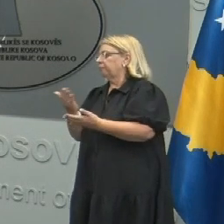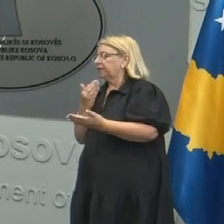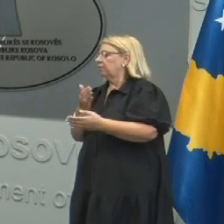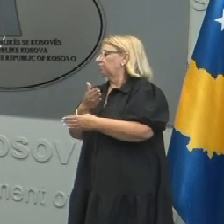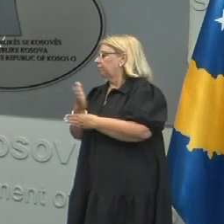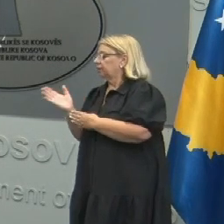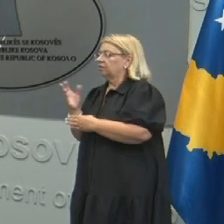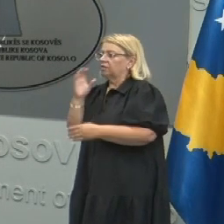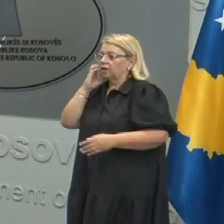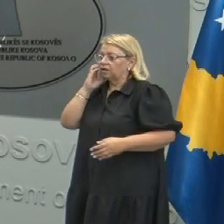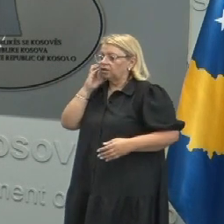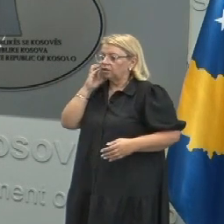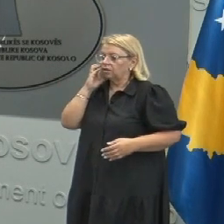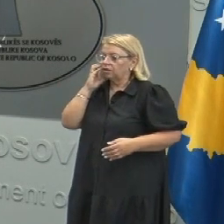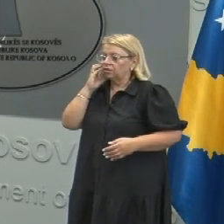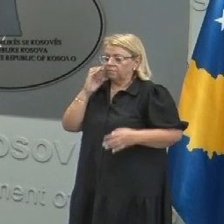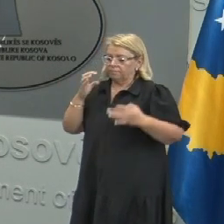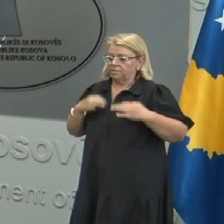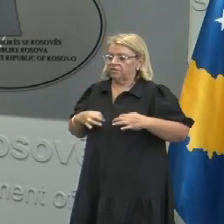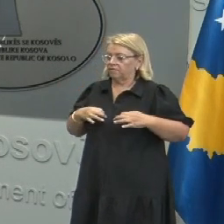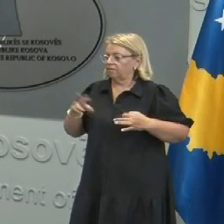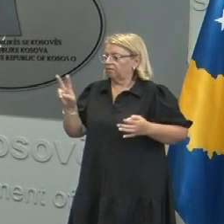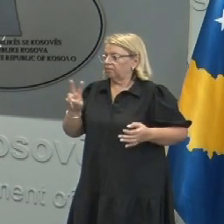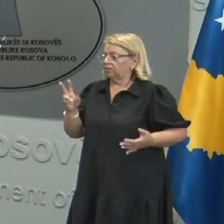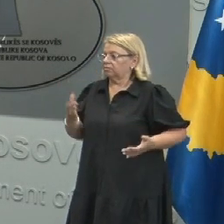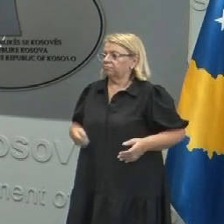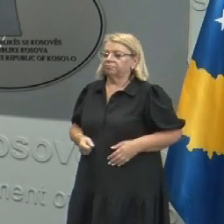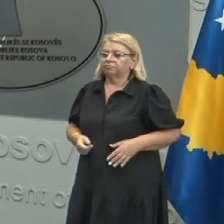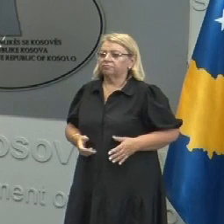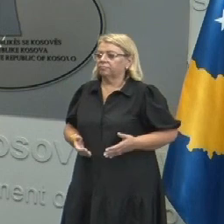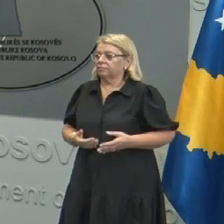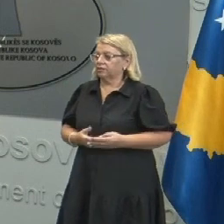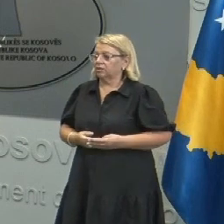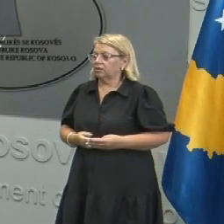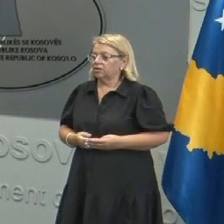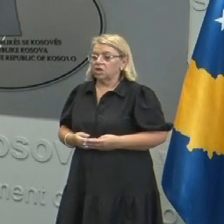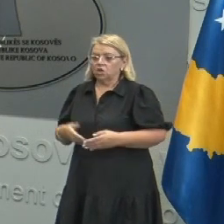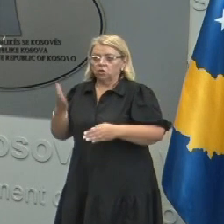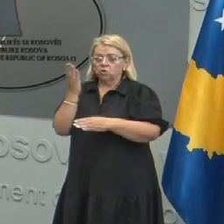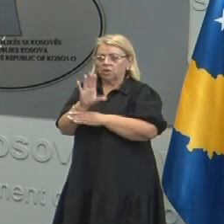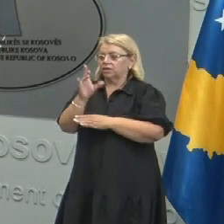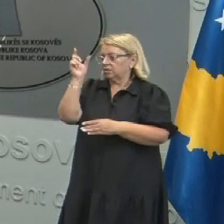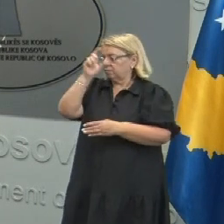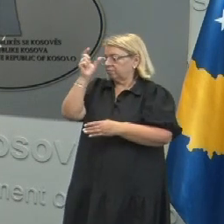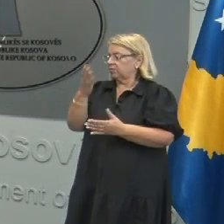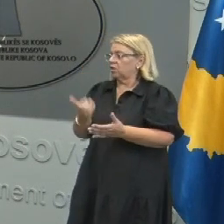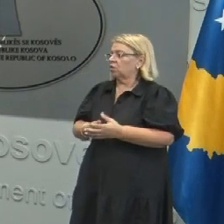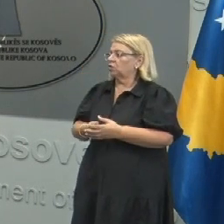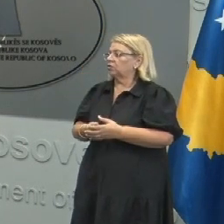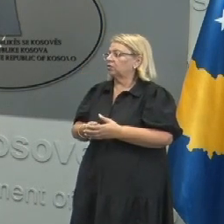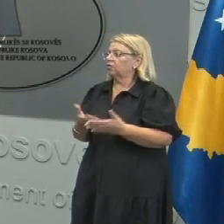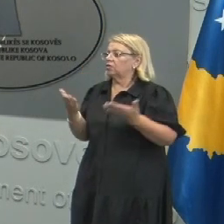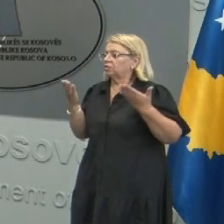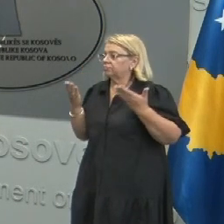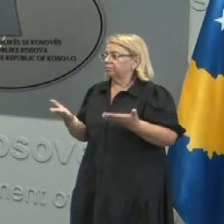me presidentin Vučić. Pas takimit ishte një zyrtar serb që deklarua për media, pra qysh aty u prisha të akordimi,